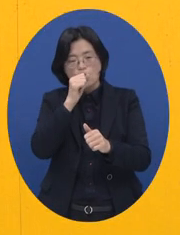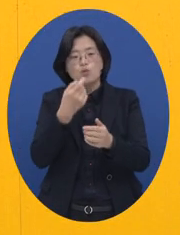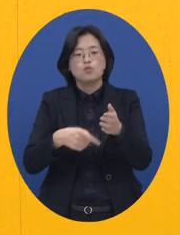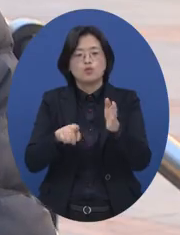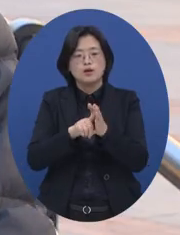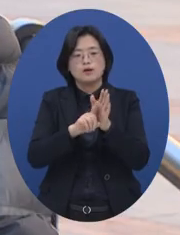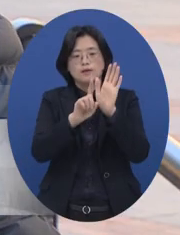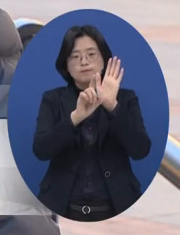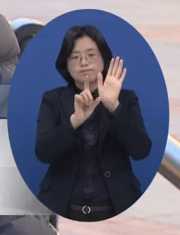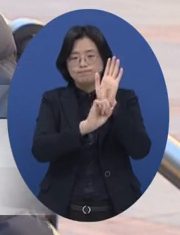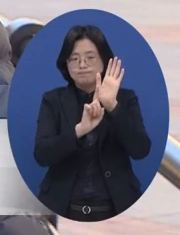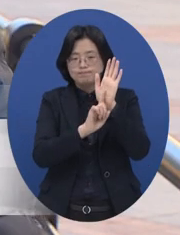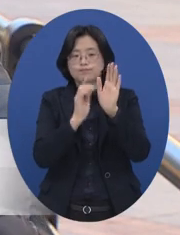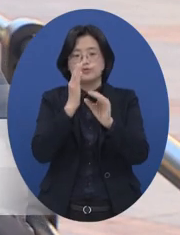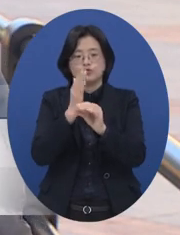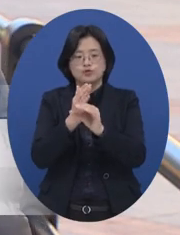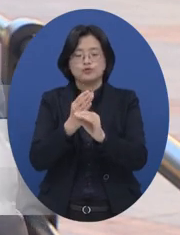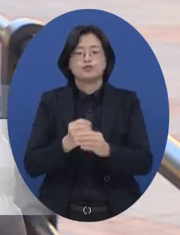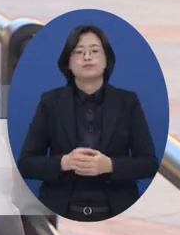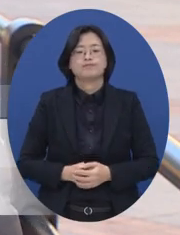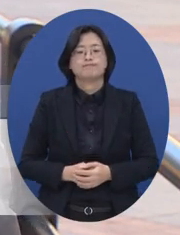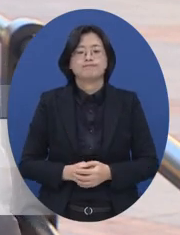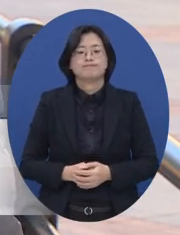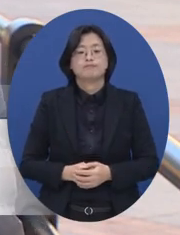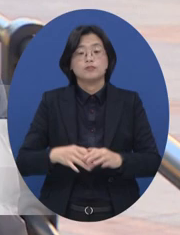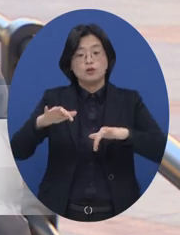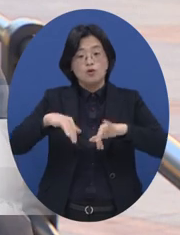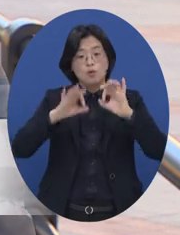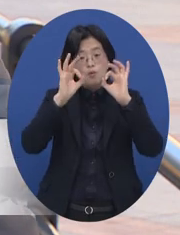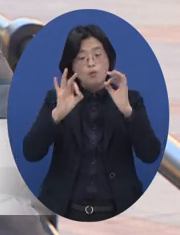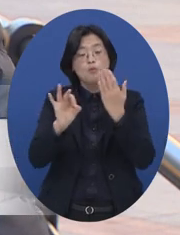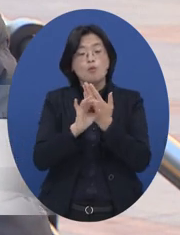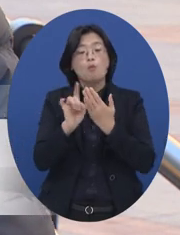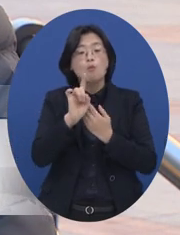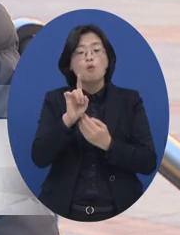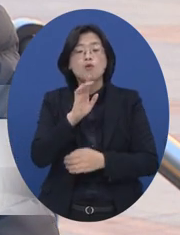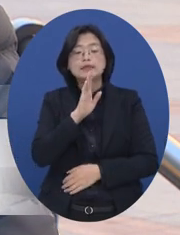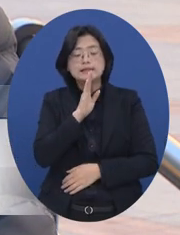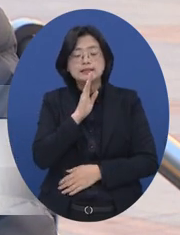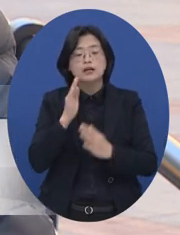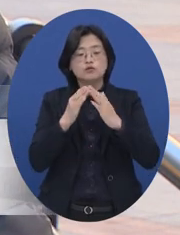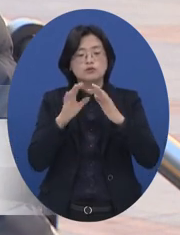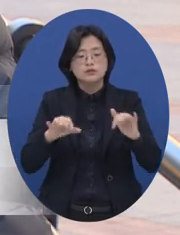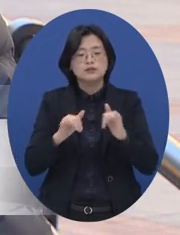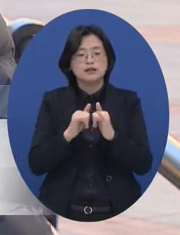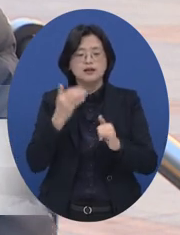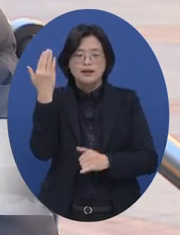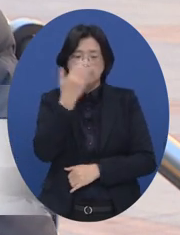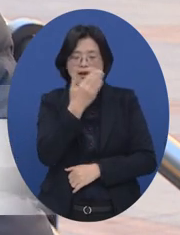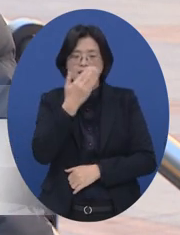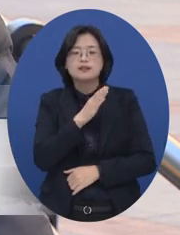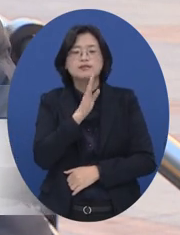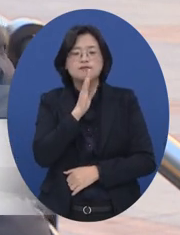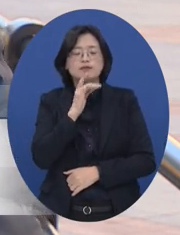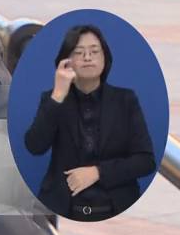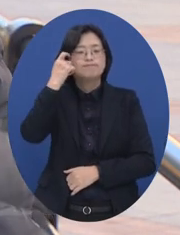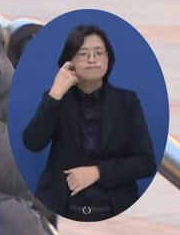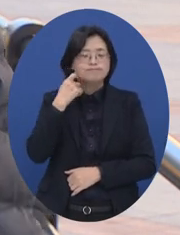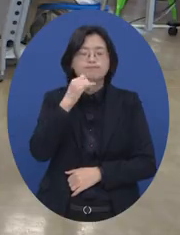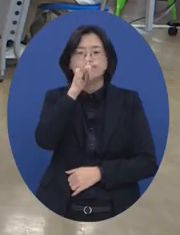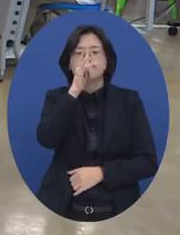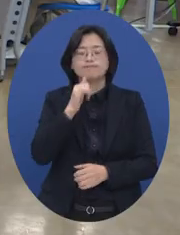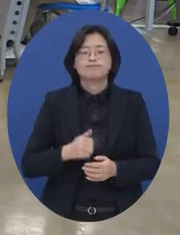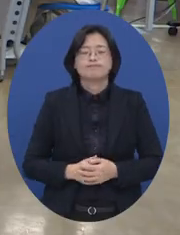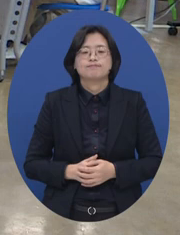있습니다. 많이 홍보를 하고 있기 때문에 지금 거리를 다녀보면 진짜 주민들이 실감하고 있습니다.